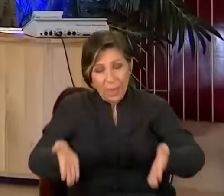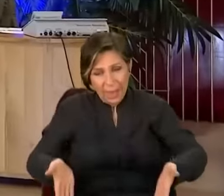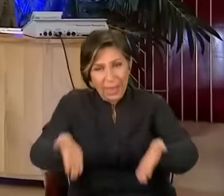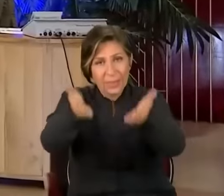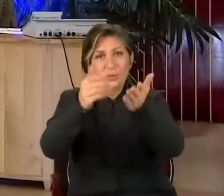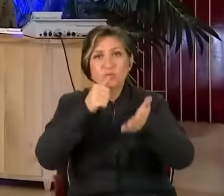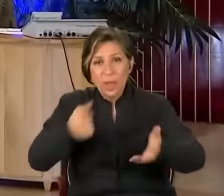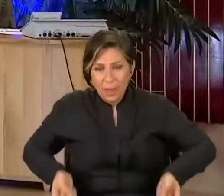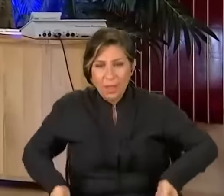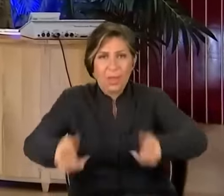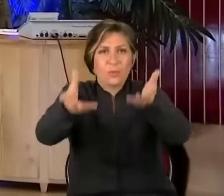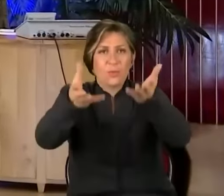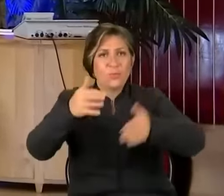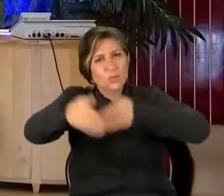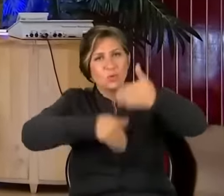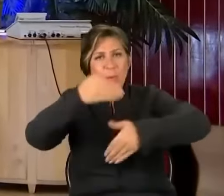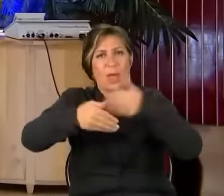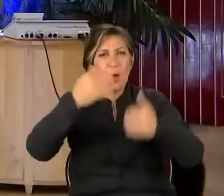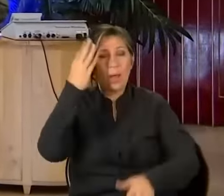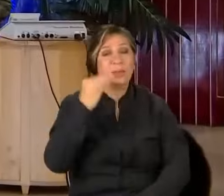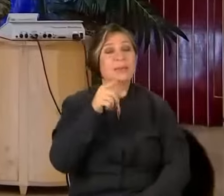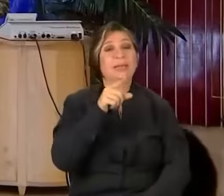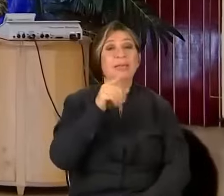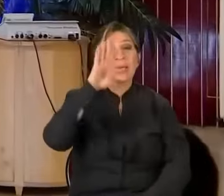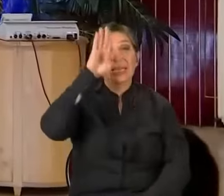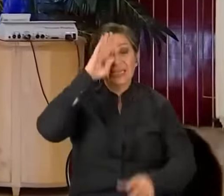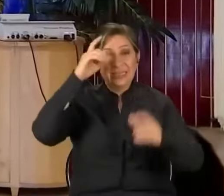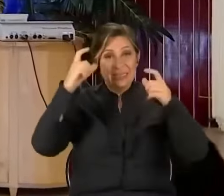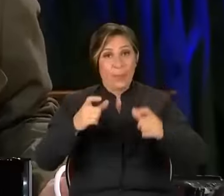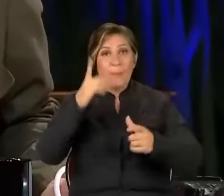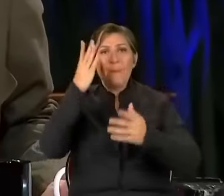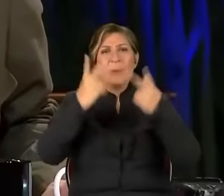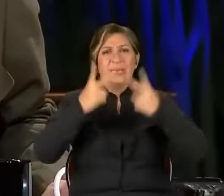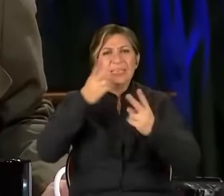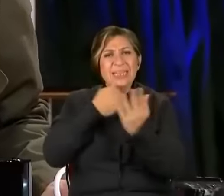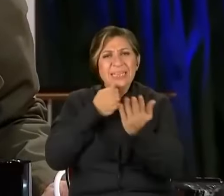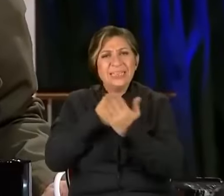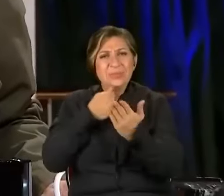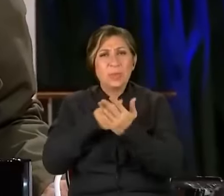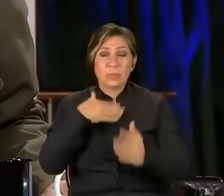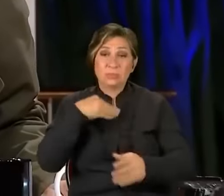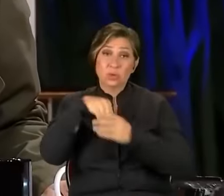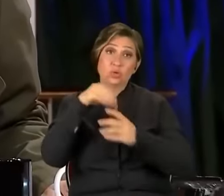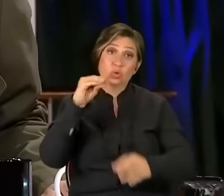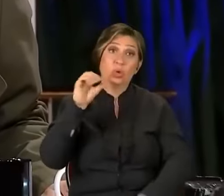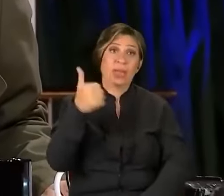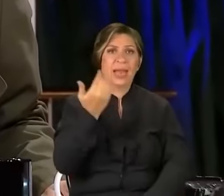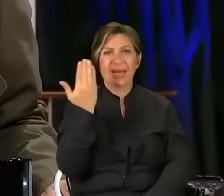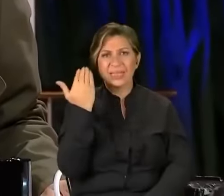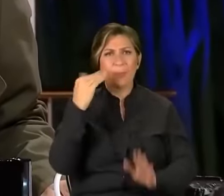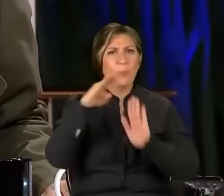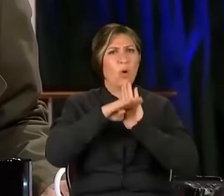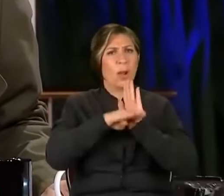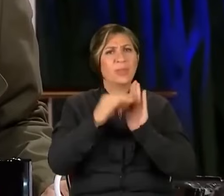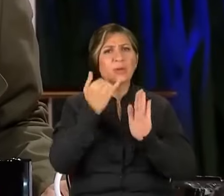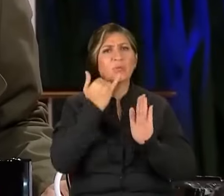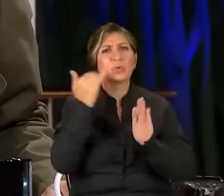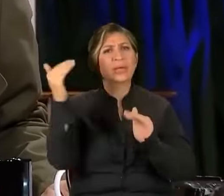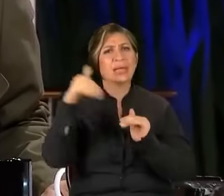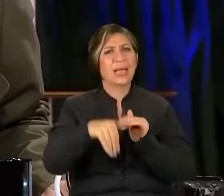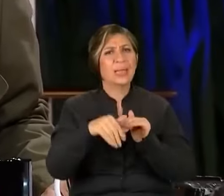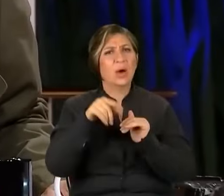diye suya atıveriyoruz insancıkları yani. İstanbul'daki bazı girişimler benim için çok değerli. Geçen programda konuk